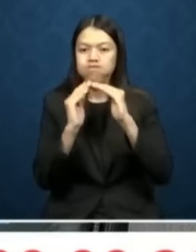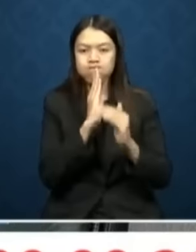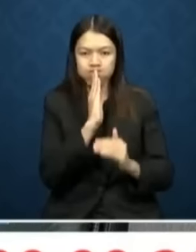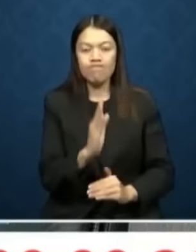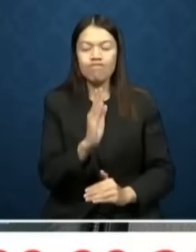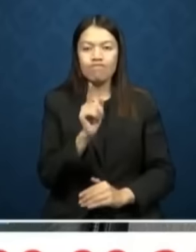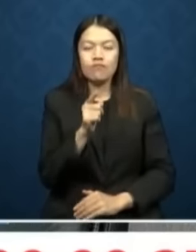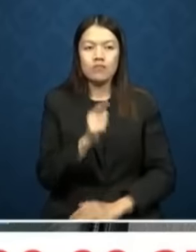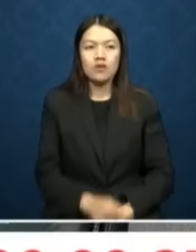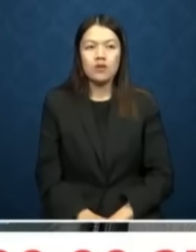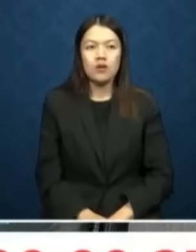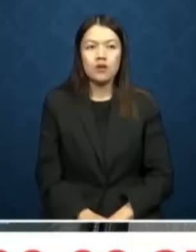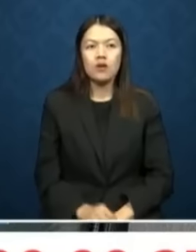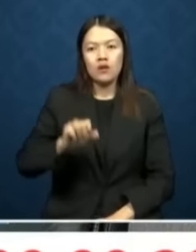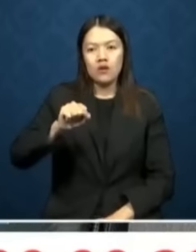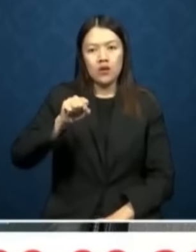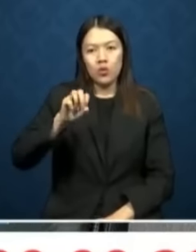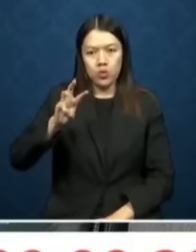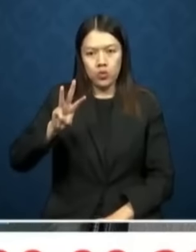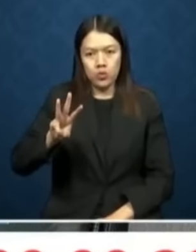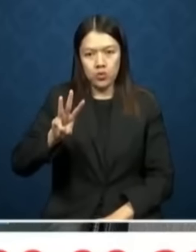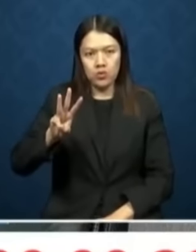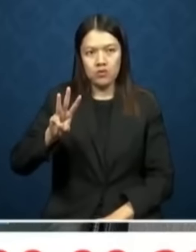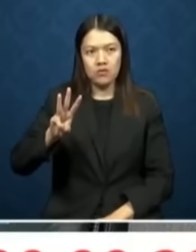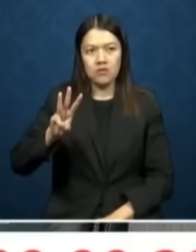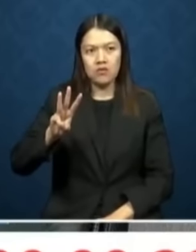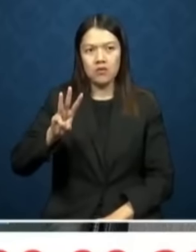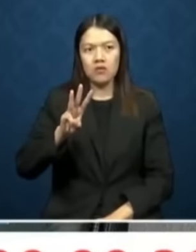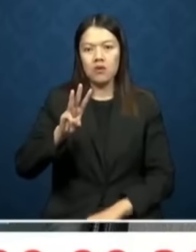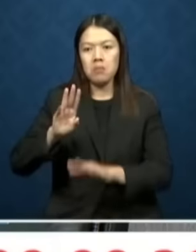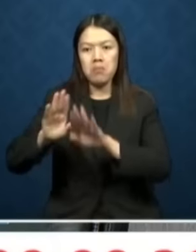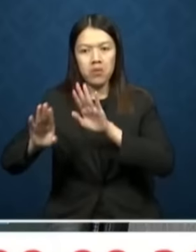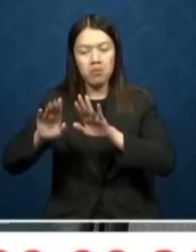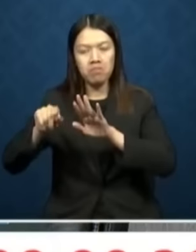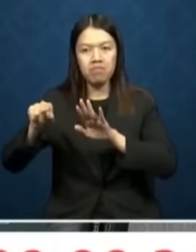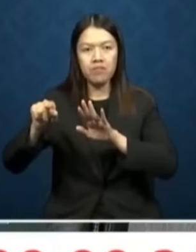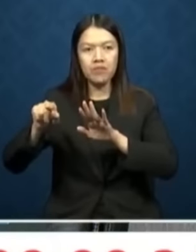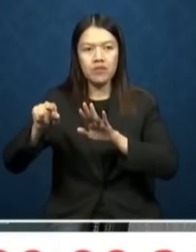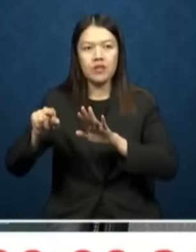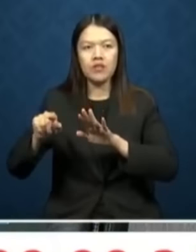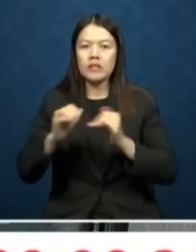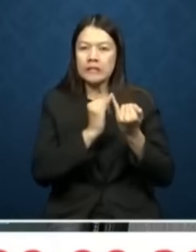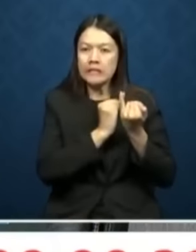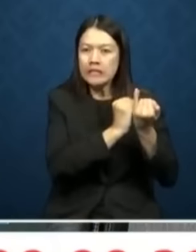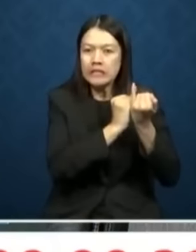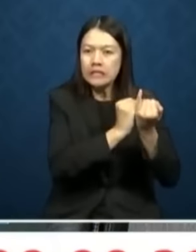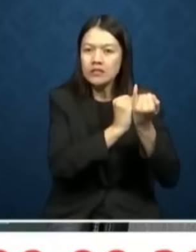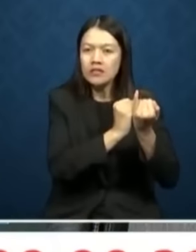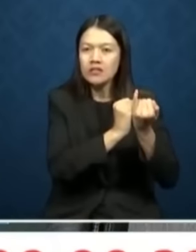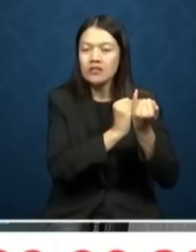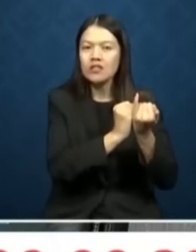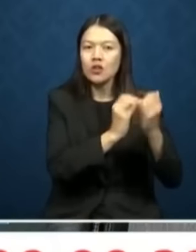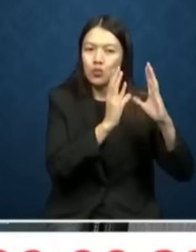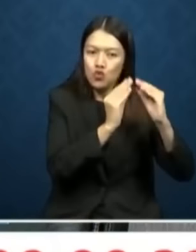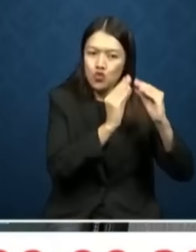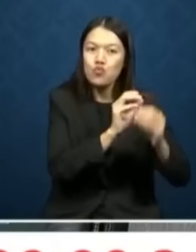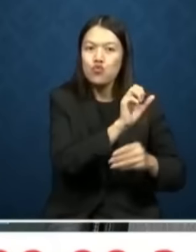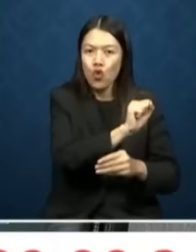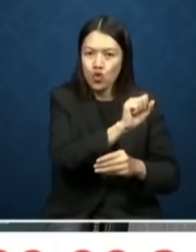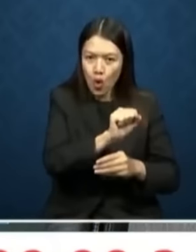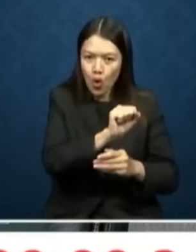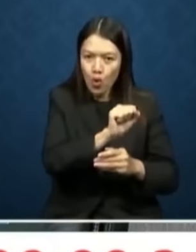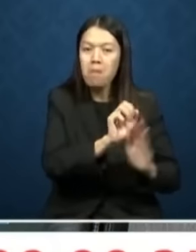าเพราะงั้นวุฒิสภาของเราอาจจะแตกต่างกับสภาที่ท่านคุ้นเคยอยู่ก็คือสภาผู้แทนราษ